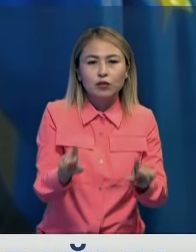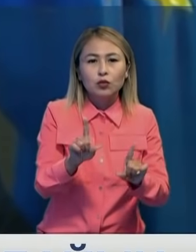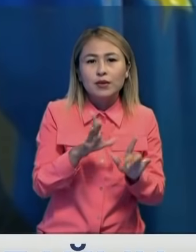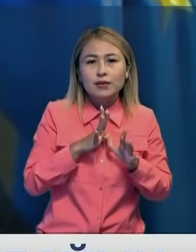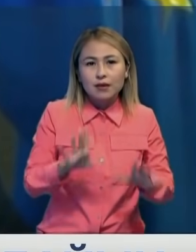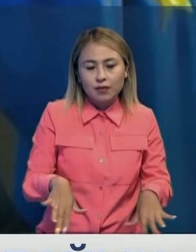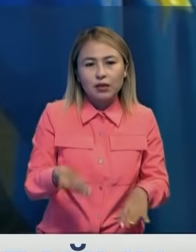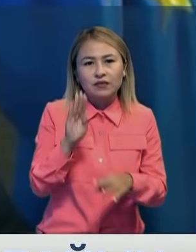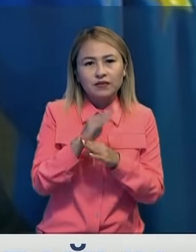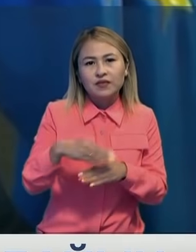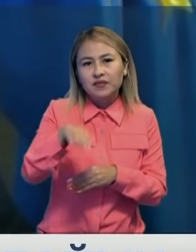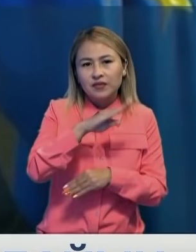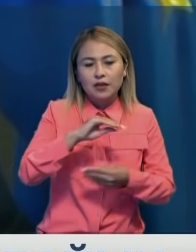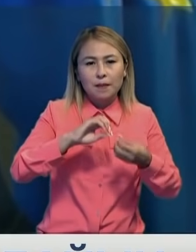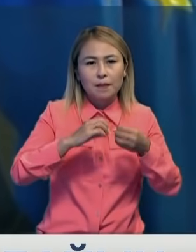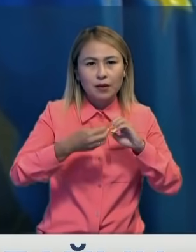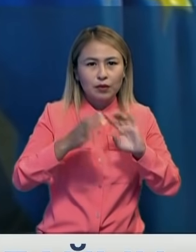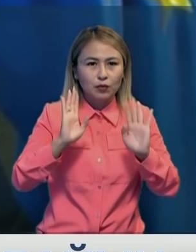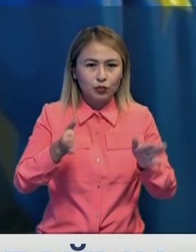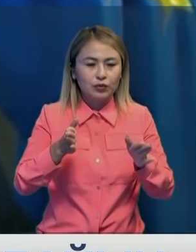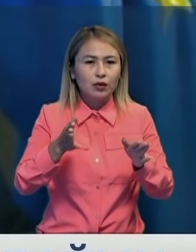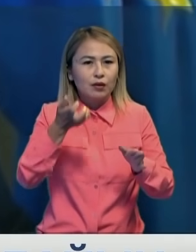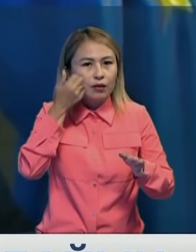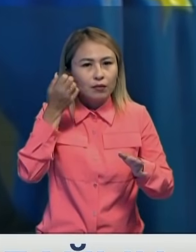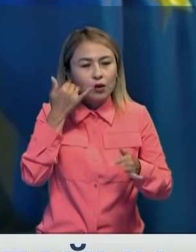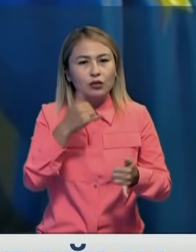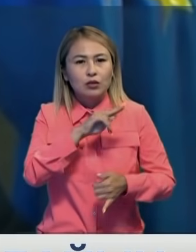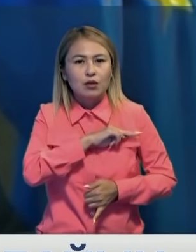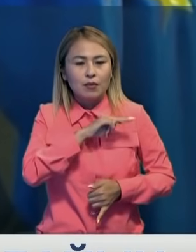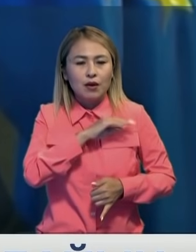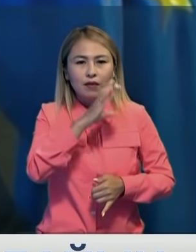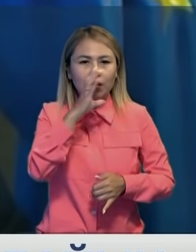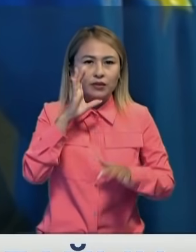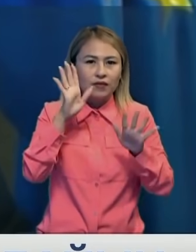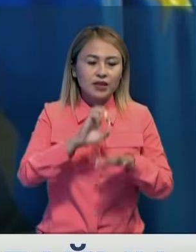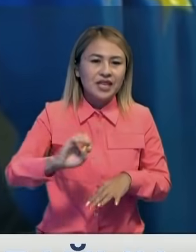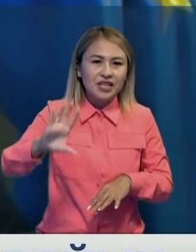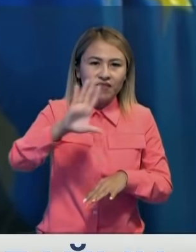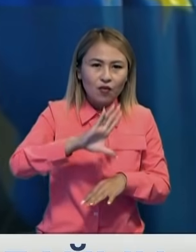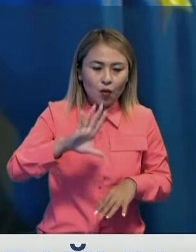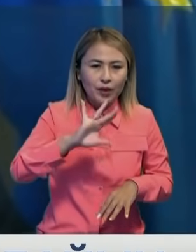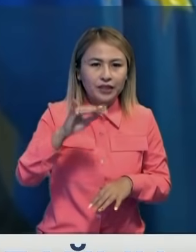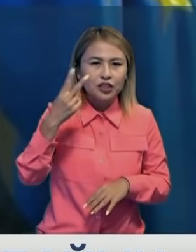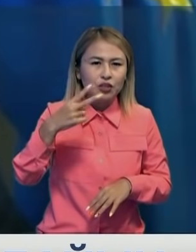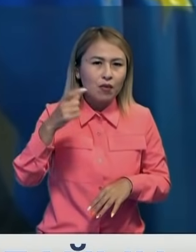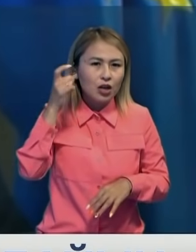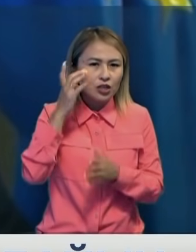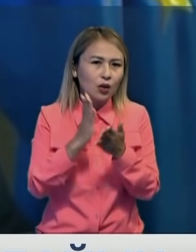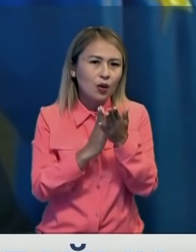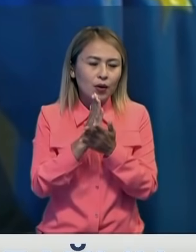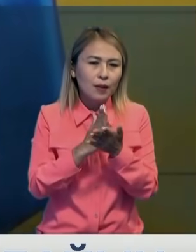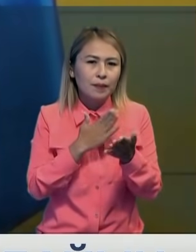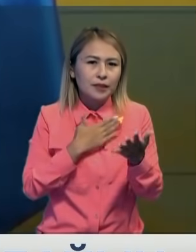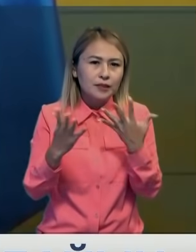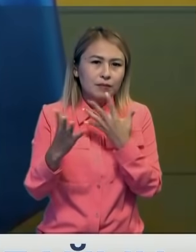етпеу үшін барлық тетіктерді пайдаланамыз. Ең басты мақсатымыз Ауғанстандағы еуропалықтарды және 20 жыл бойы бізбен